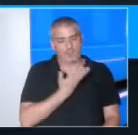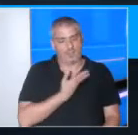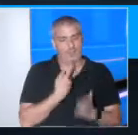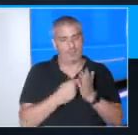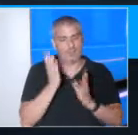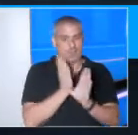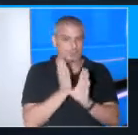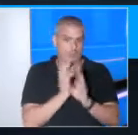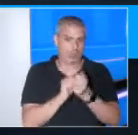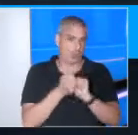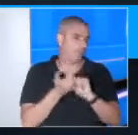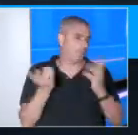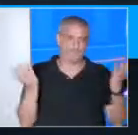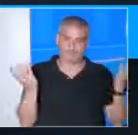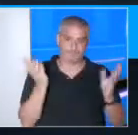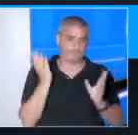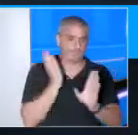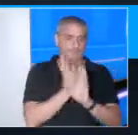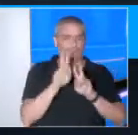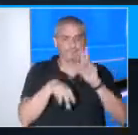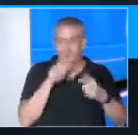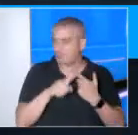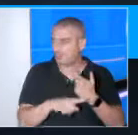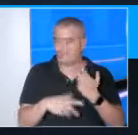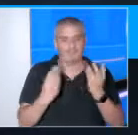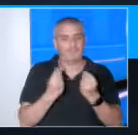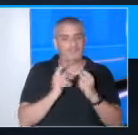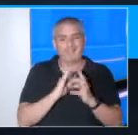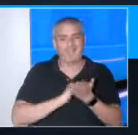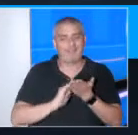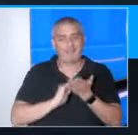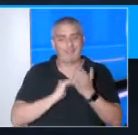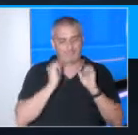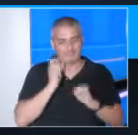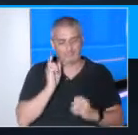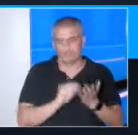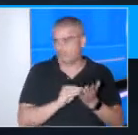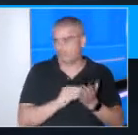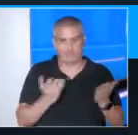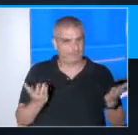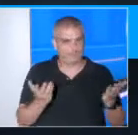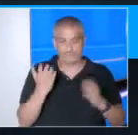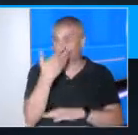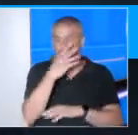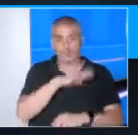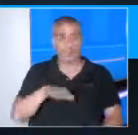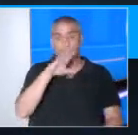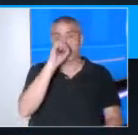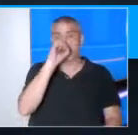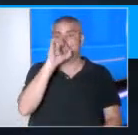תור לפסיכולוג או, פסיכותרפיסט. דברים הכי בסיסיים שצריכים, אתה יודע, במדינות